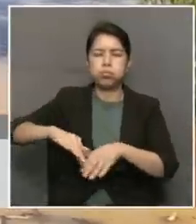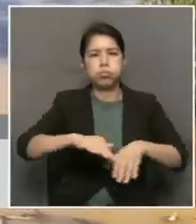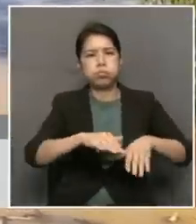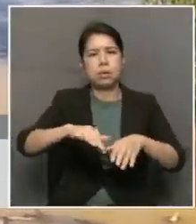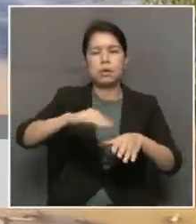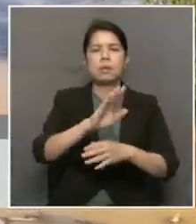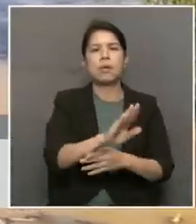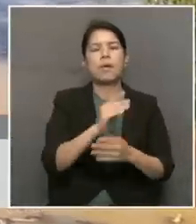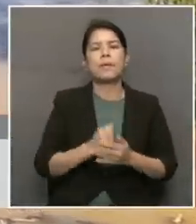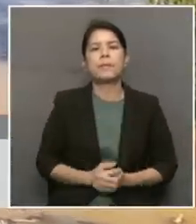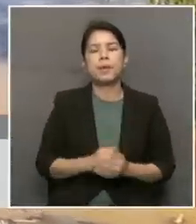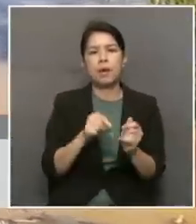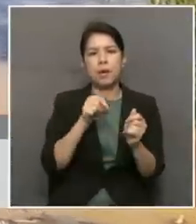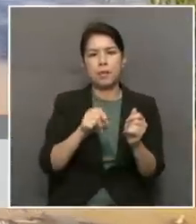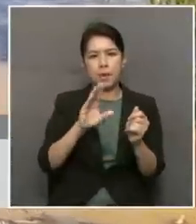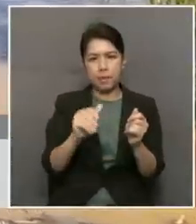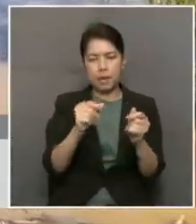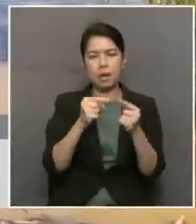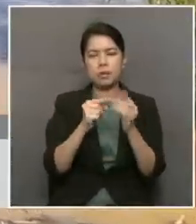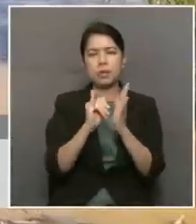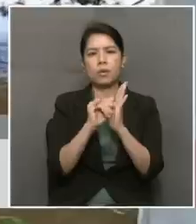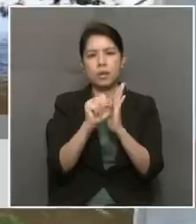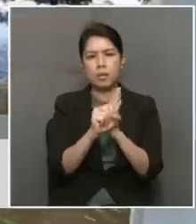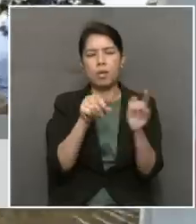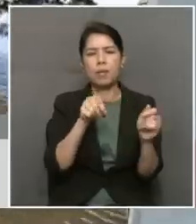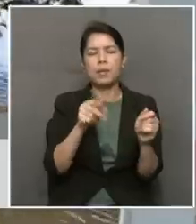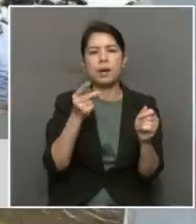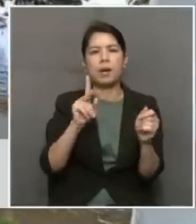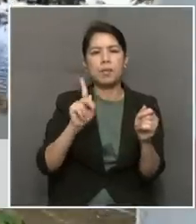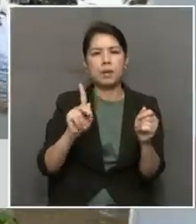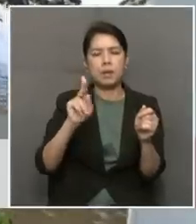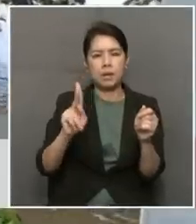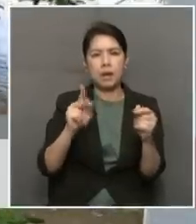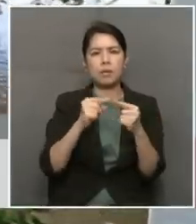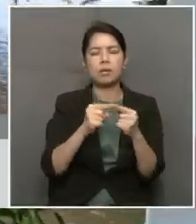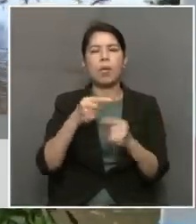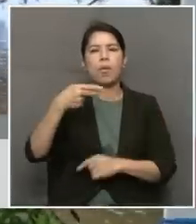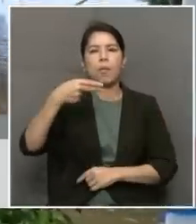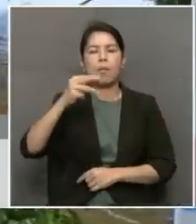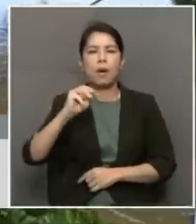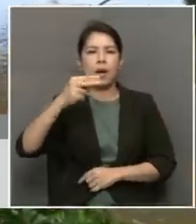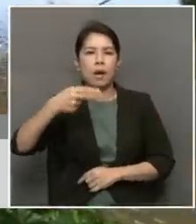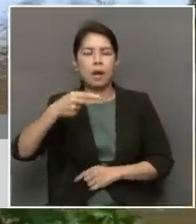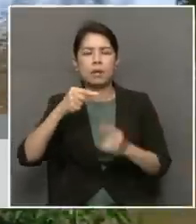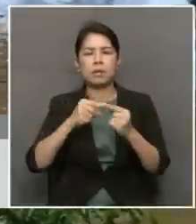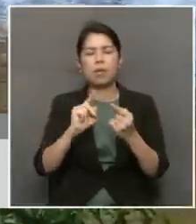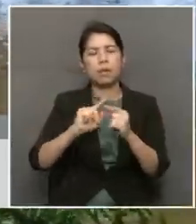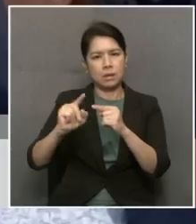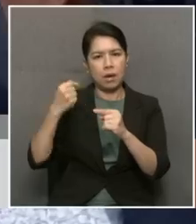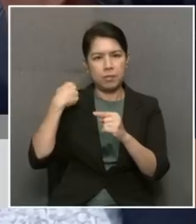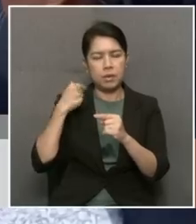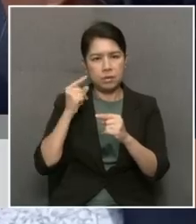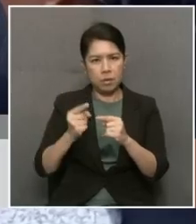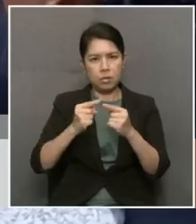ลำป่าได้แก่อำเภอเมืองยโสธรคำเขื่อนแก้วมหาชนะชัยอำเภอค้อวังยังคงต้องเฝ้าระวัง